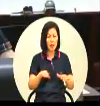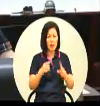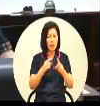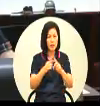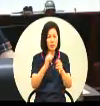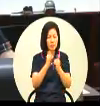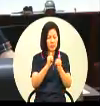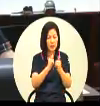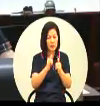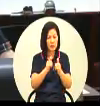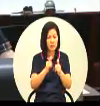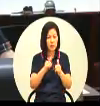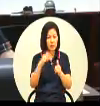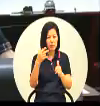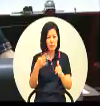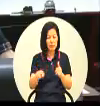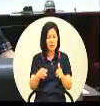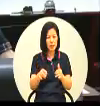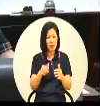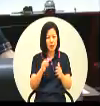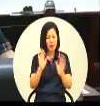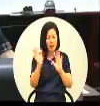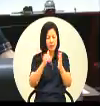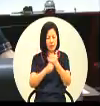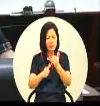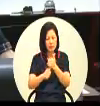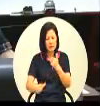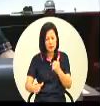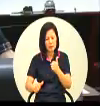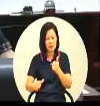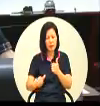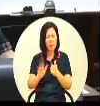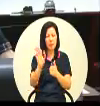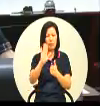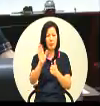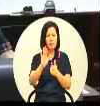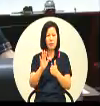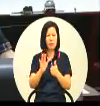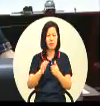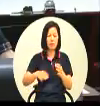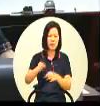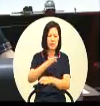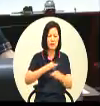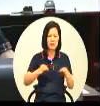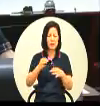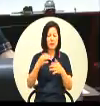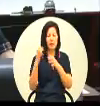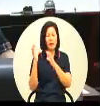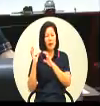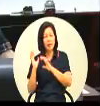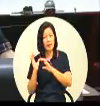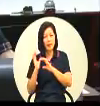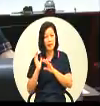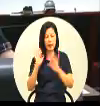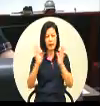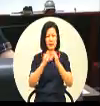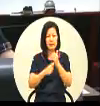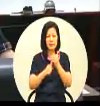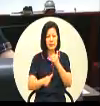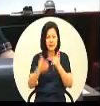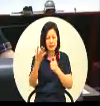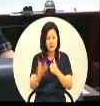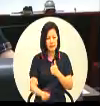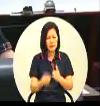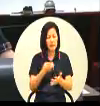能力再生小孩啊，经济负担真重，台湾已经越来越少子化严重了。